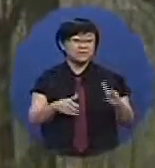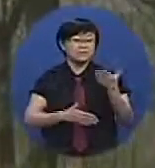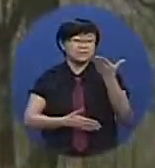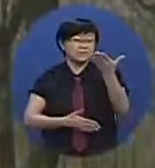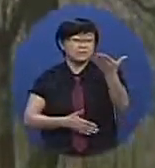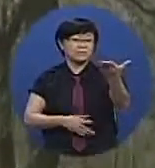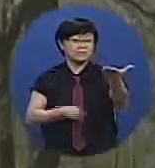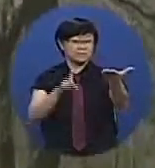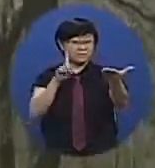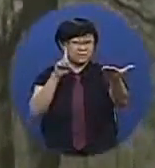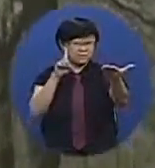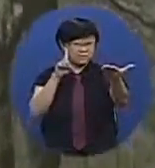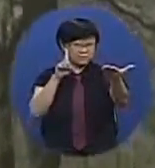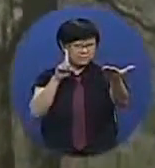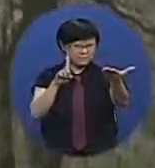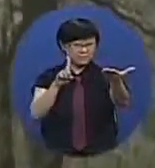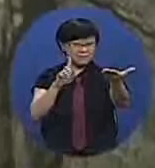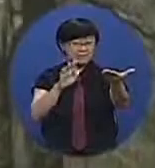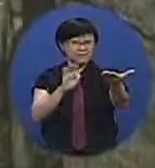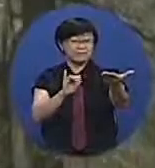아직도 너